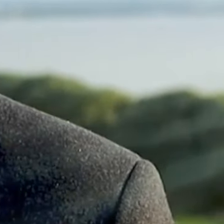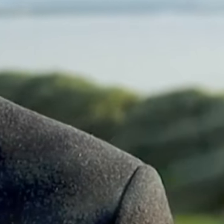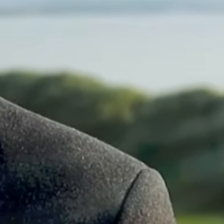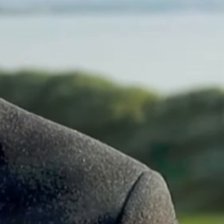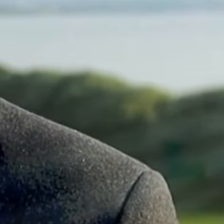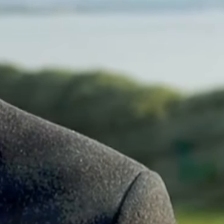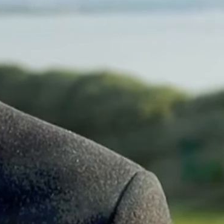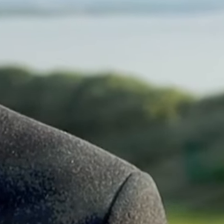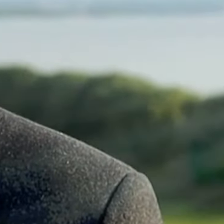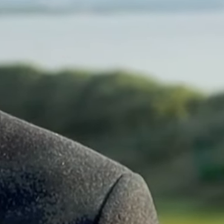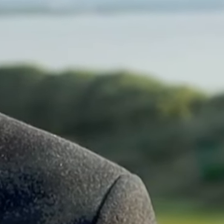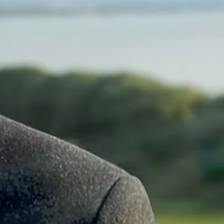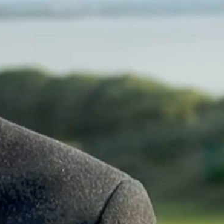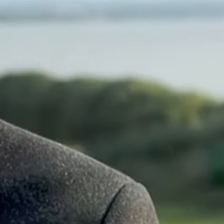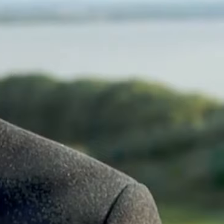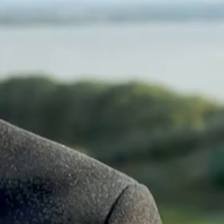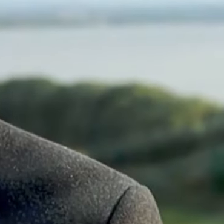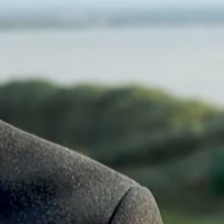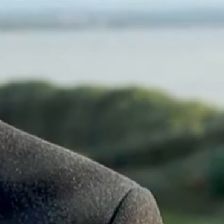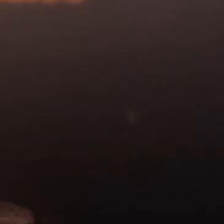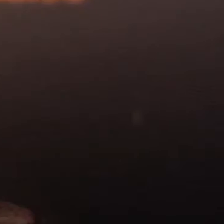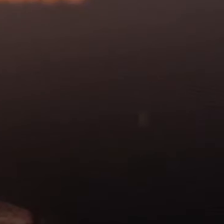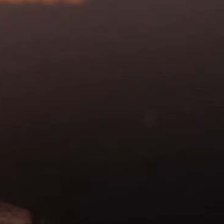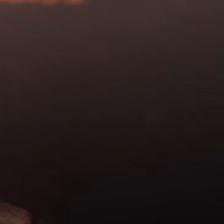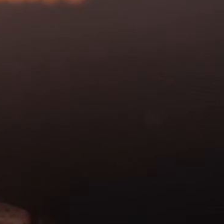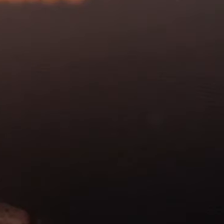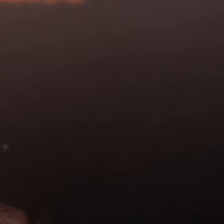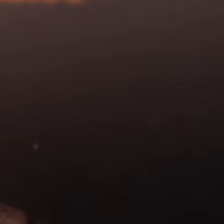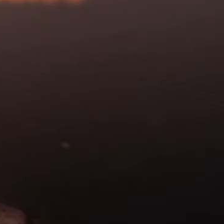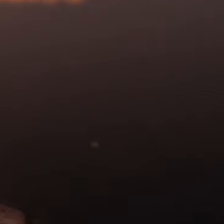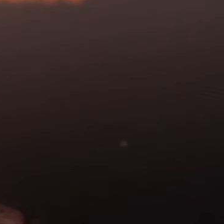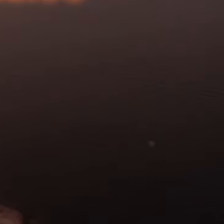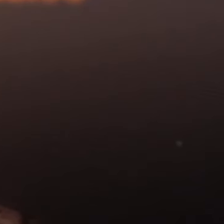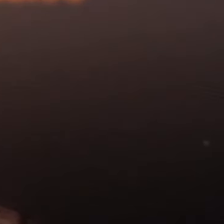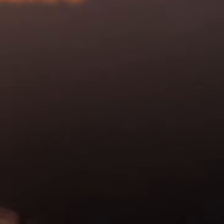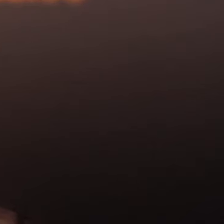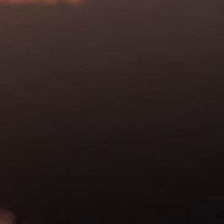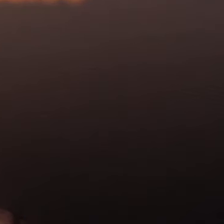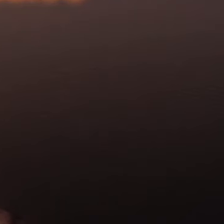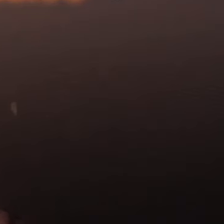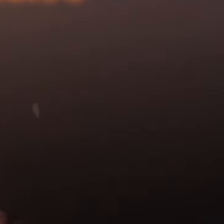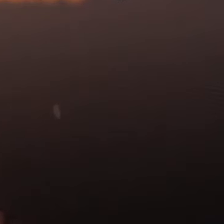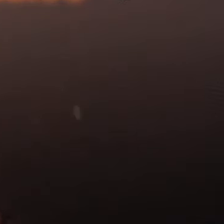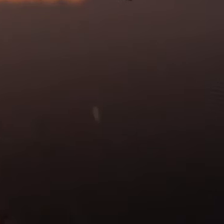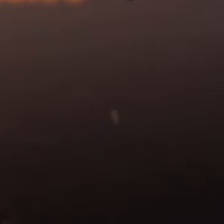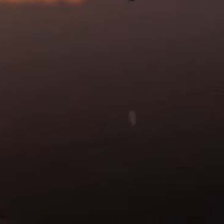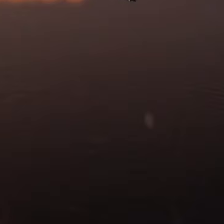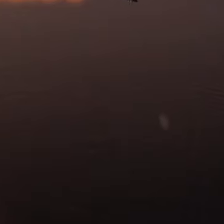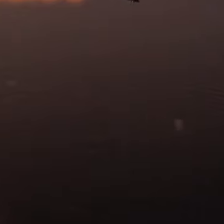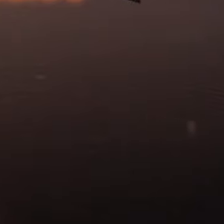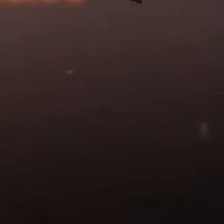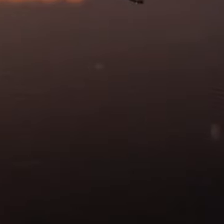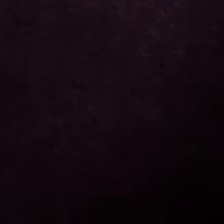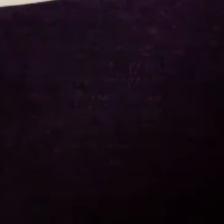Это программа «Русский мир». Не про политику, а про каждого из нас. «Русский мир». По субботам. 18 часов.